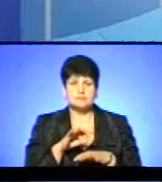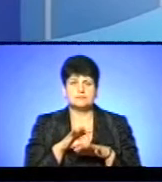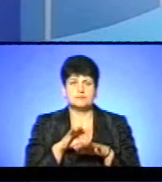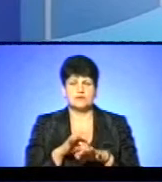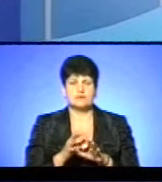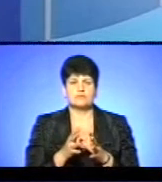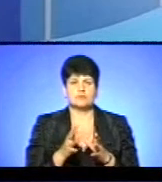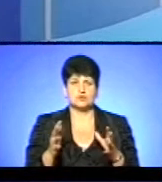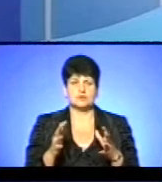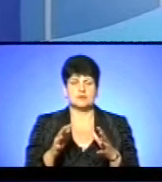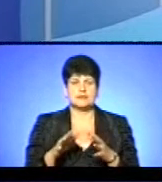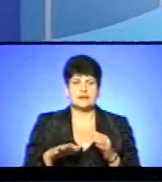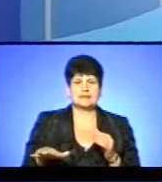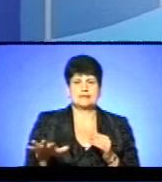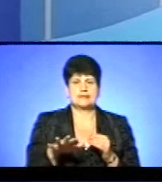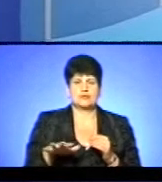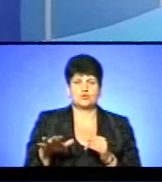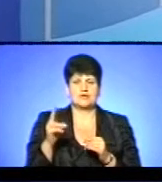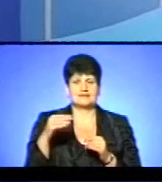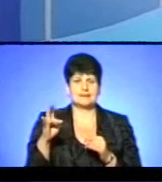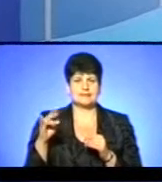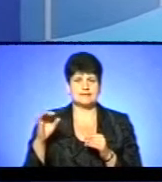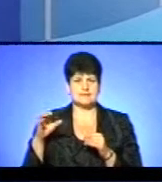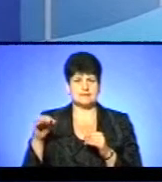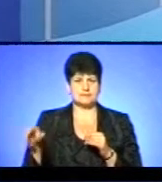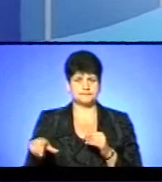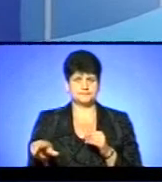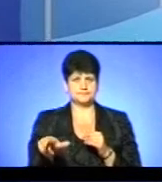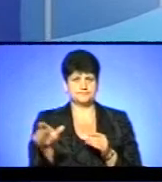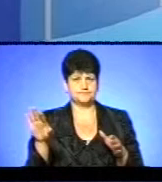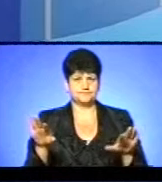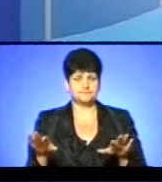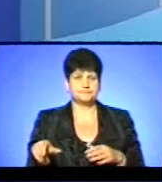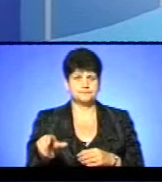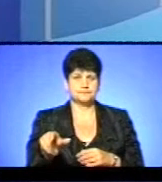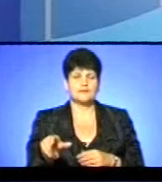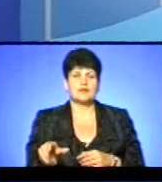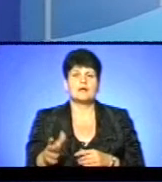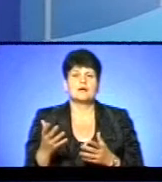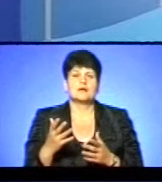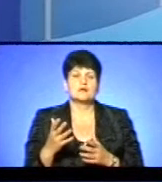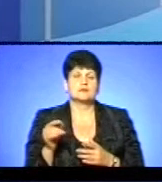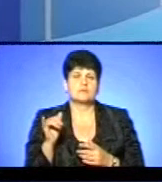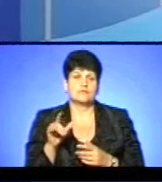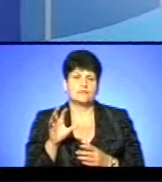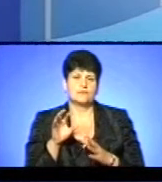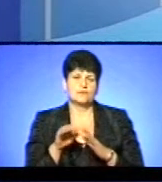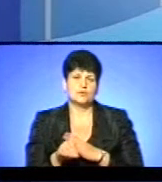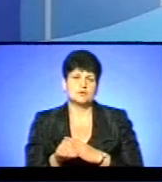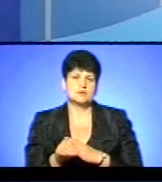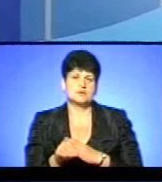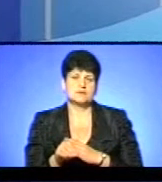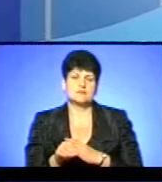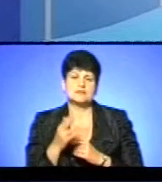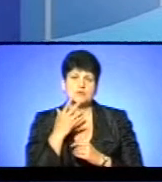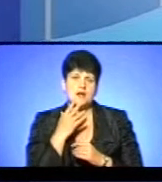в більшості на території Дністровського каньйону, де, ну, що є, ну, який входить в НПП Дністровський каньйон, ну,